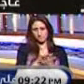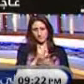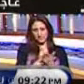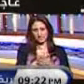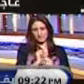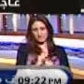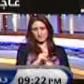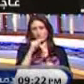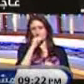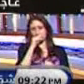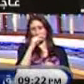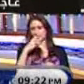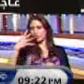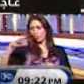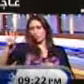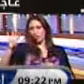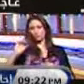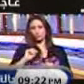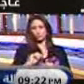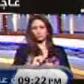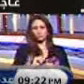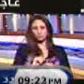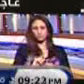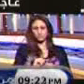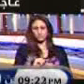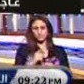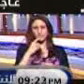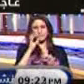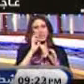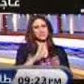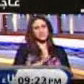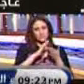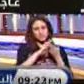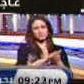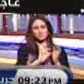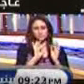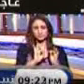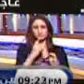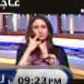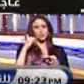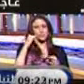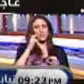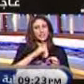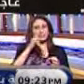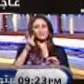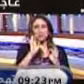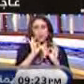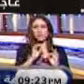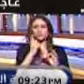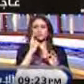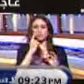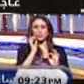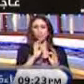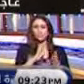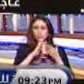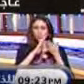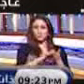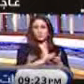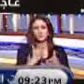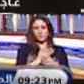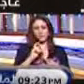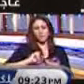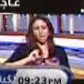نقل البنات في اماكن اخرى والكثافه بتاعتها منخفضه جدا. اتمنى سياده اللواء سيادتك بكره بقى يعني تحاول تتصل بالناس اصحاب المدرسه ونحاول نحل المشكله عشان